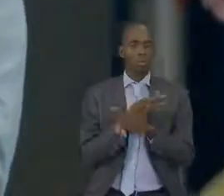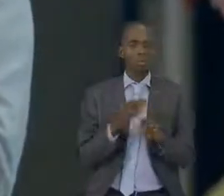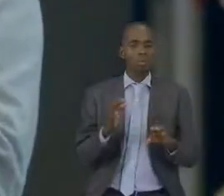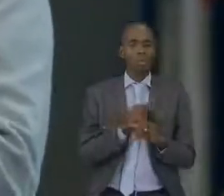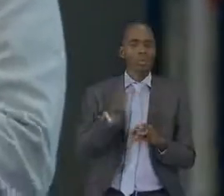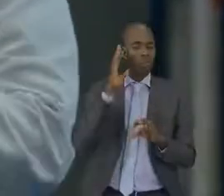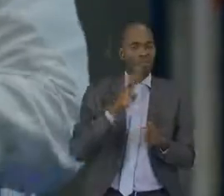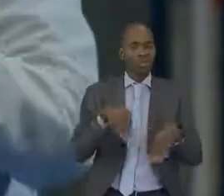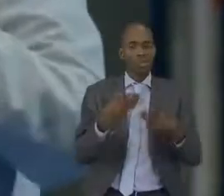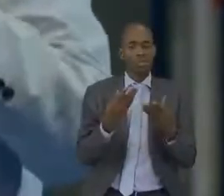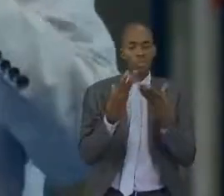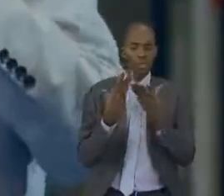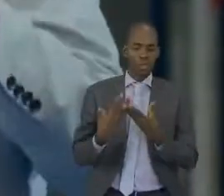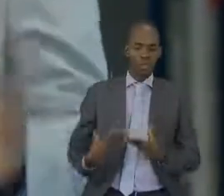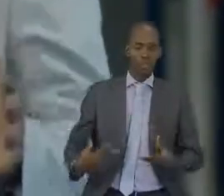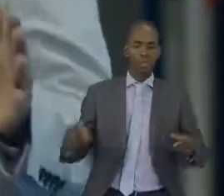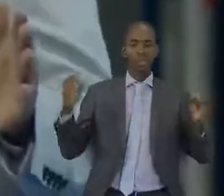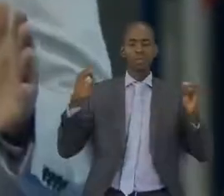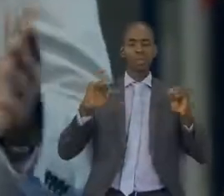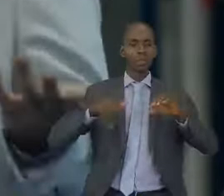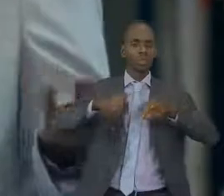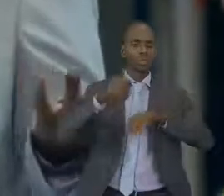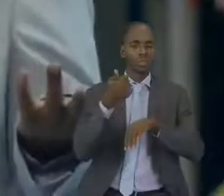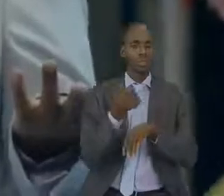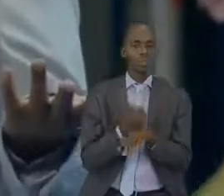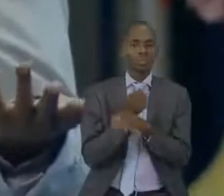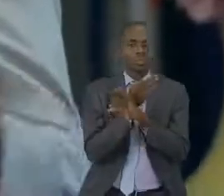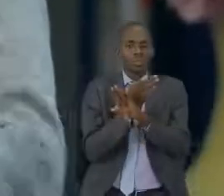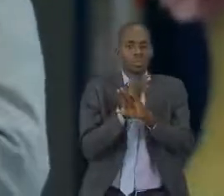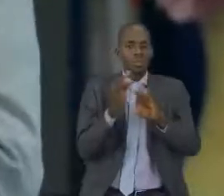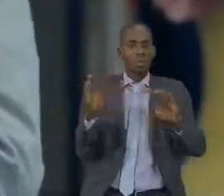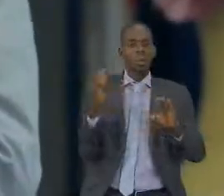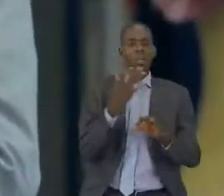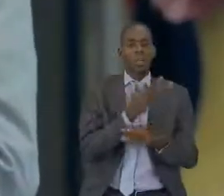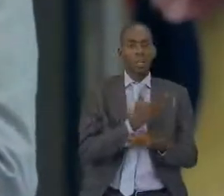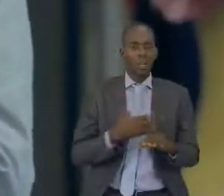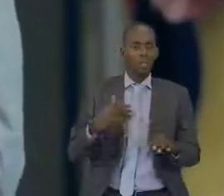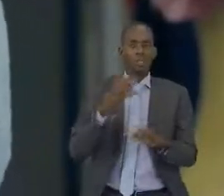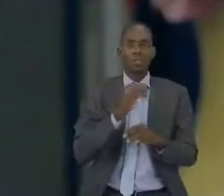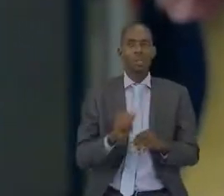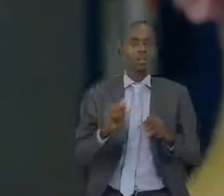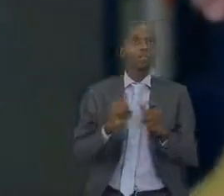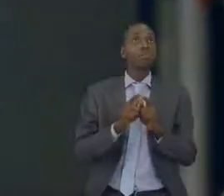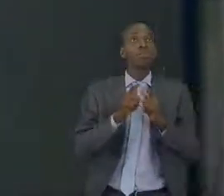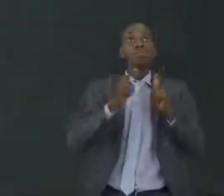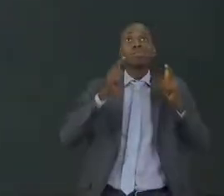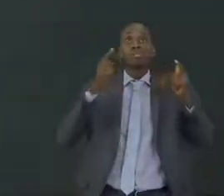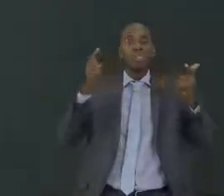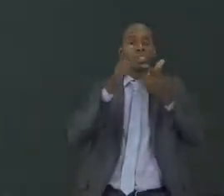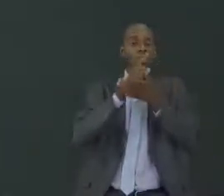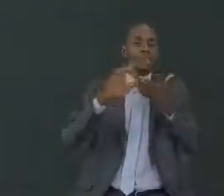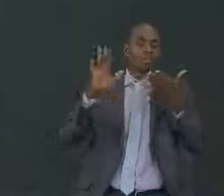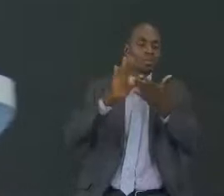libération réglée, une libération certaine et une libération surnaturelle. La